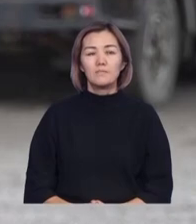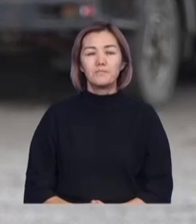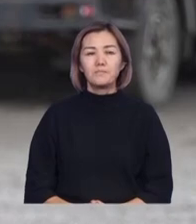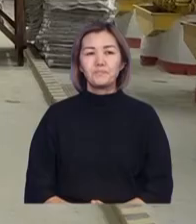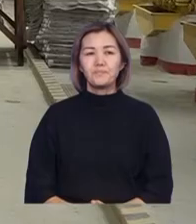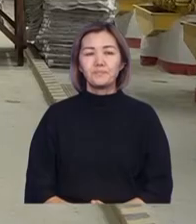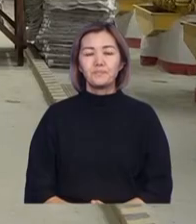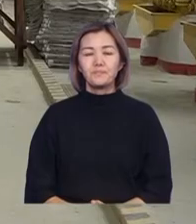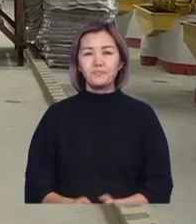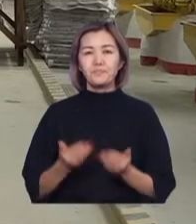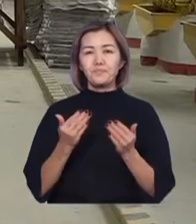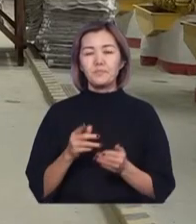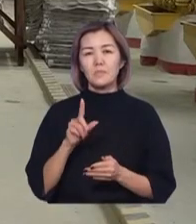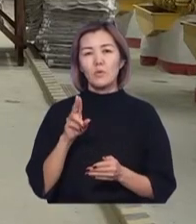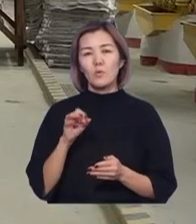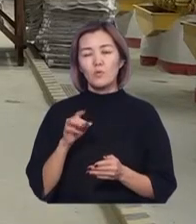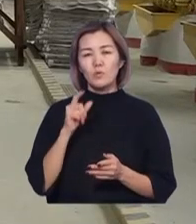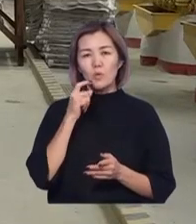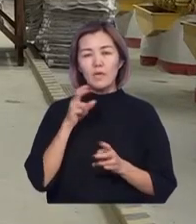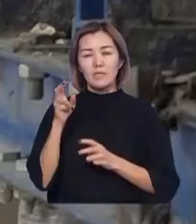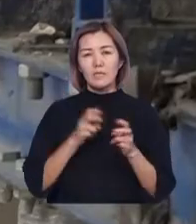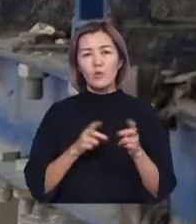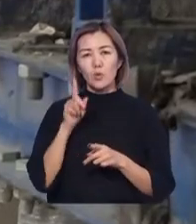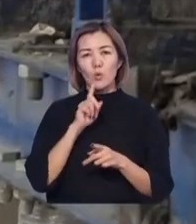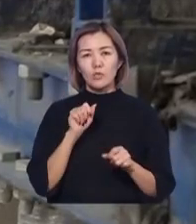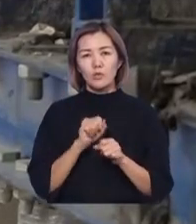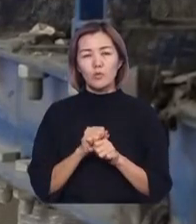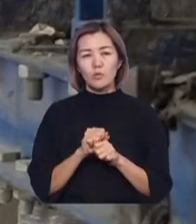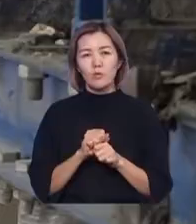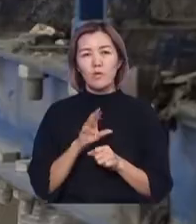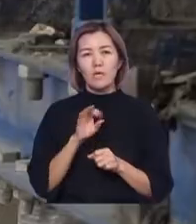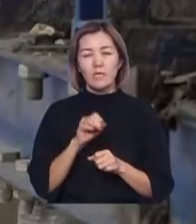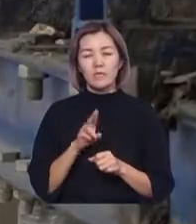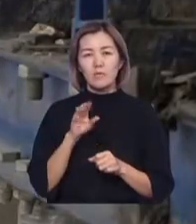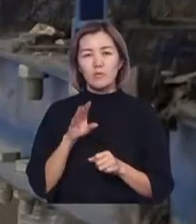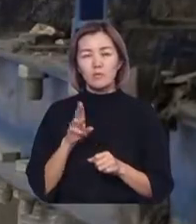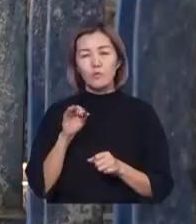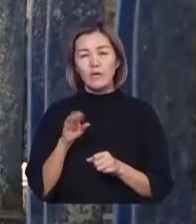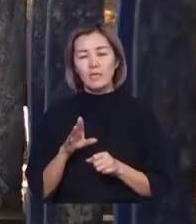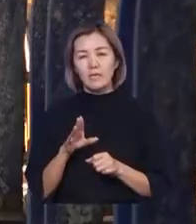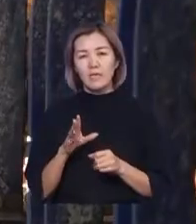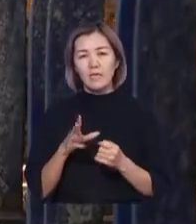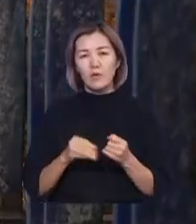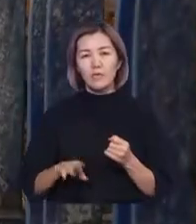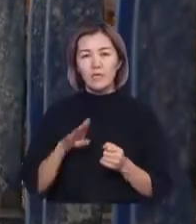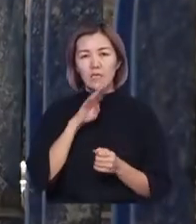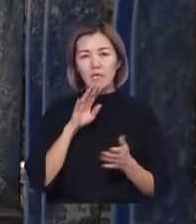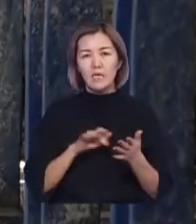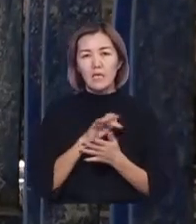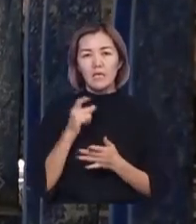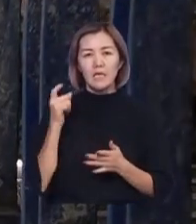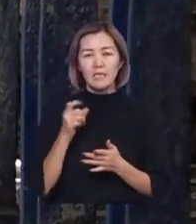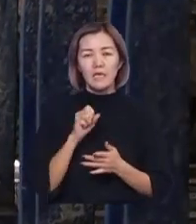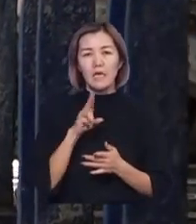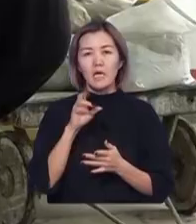отырмыз. Қазір көксу қант зауыты уақытша тоқтауына байланысты ескелді, көксу, қаратал, кербұлақ ауданы мен текелі қаласының шаруалары